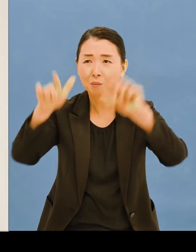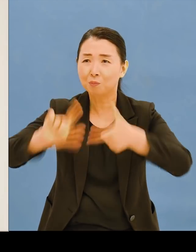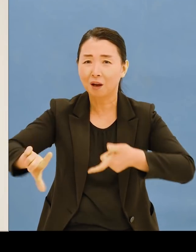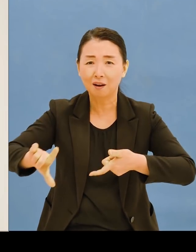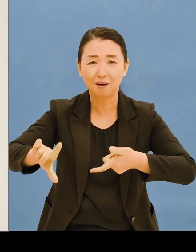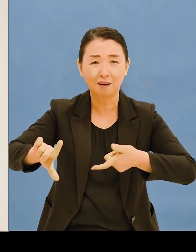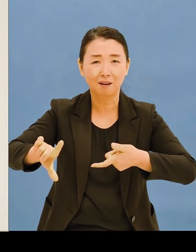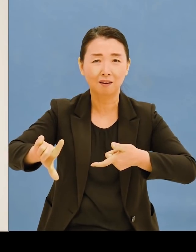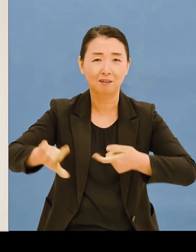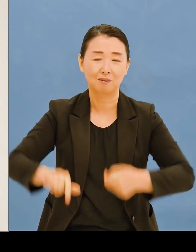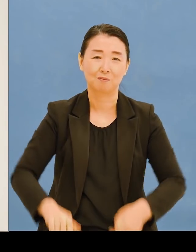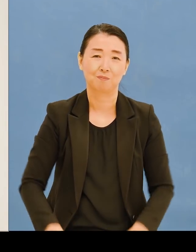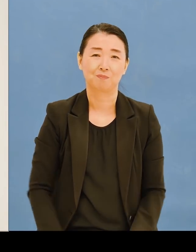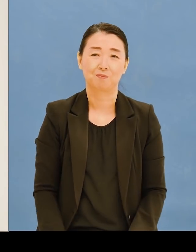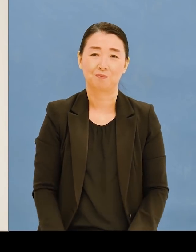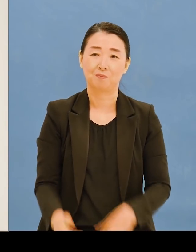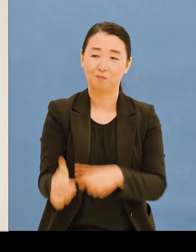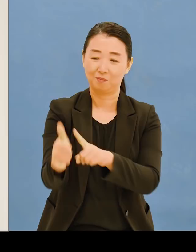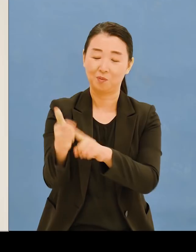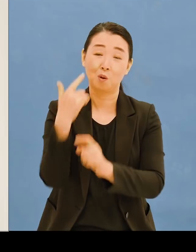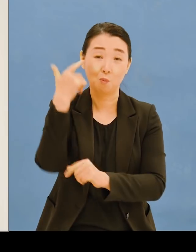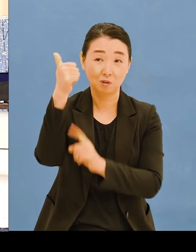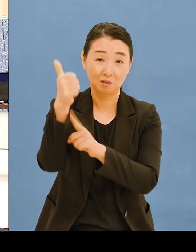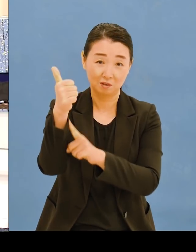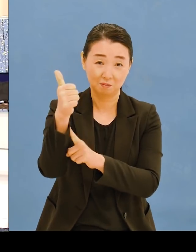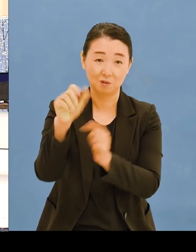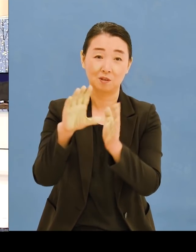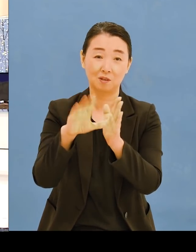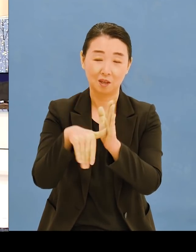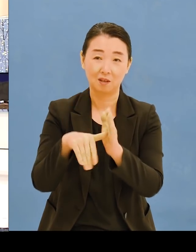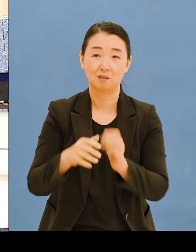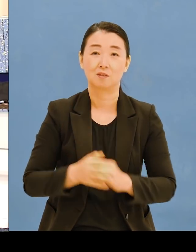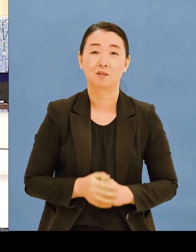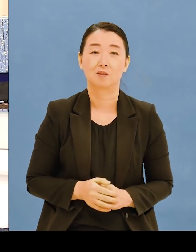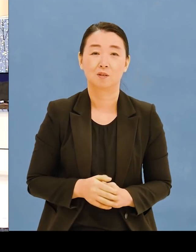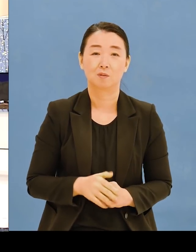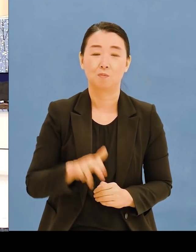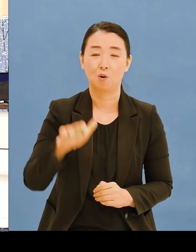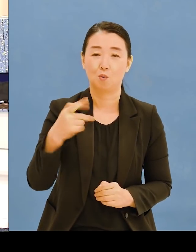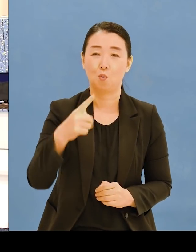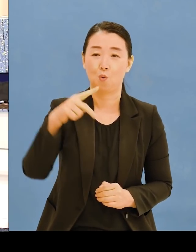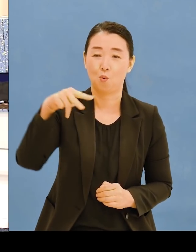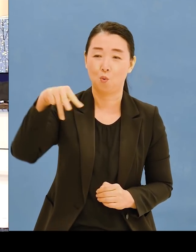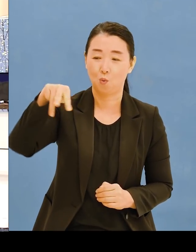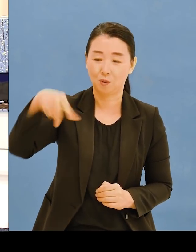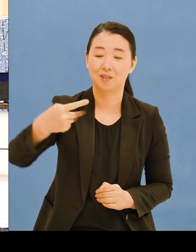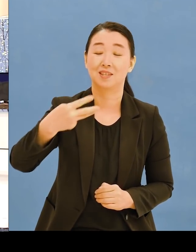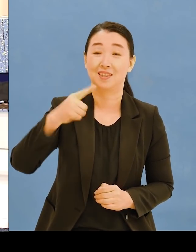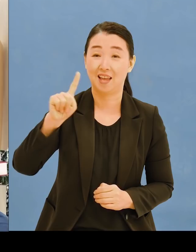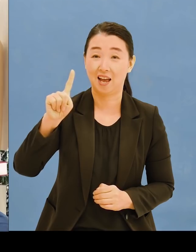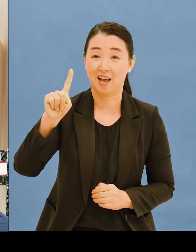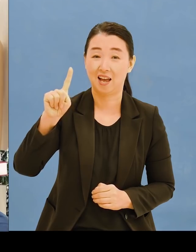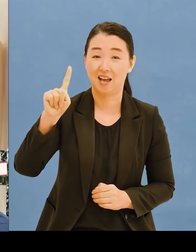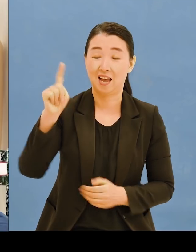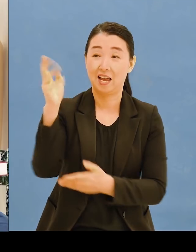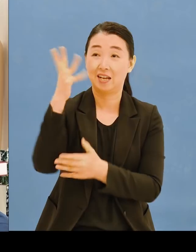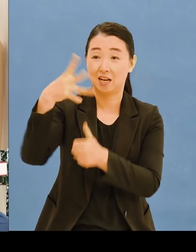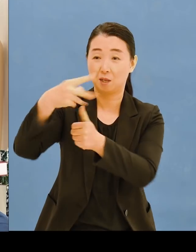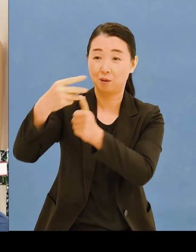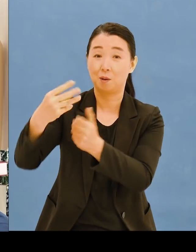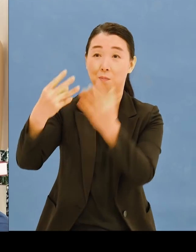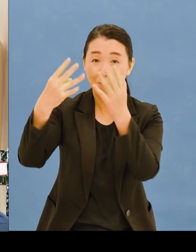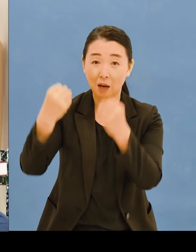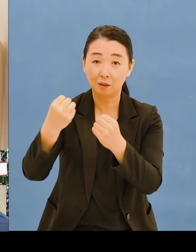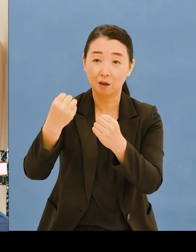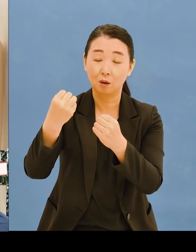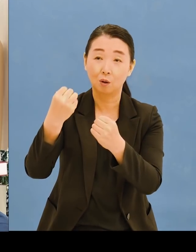살고 계시는 거예요. 네. 그러니까 하정원 목사님이 당시에 이제 코스타 강사로도 많이 이제 나가시고 하셨는데 목사님